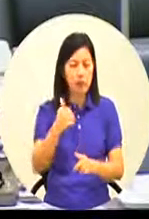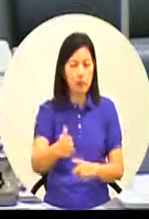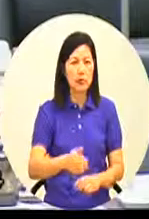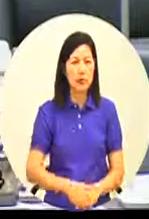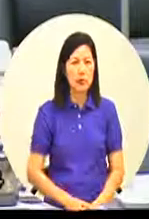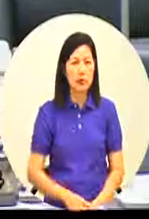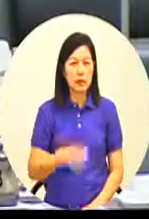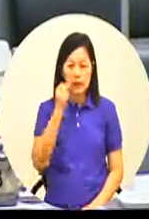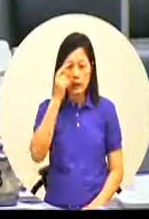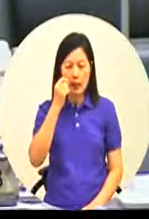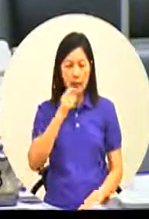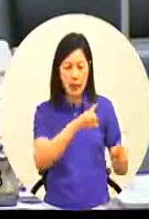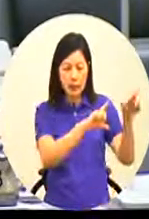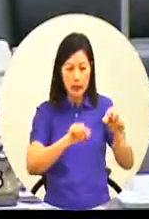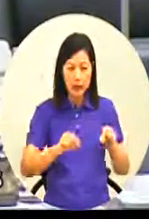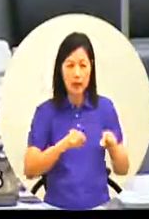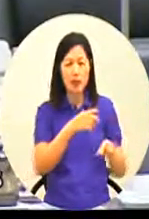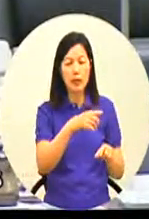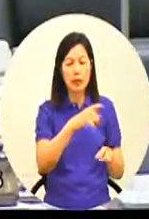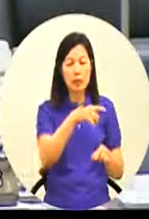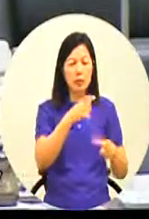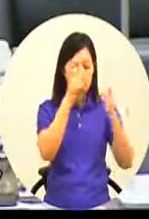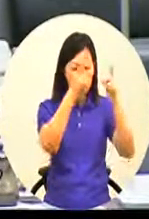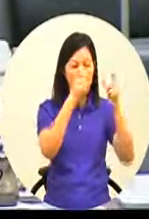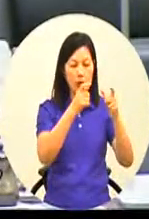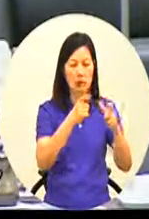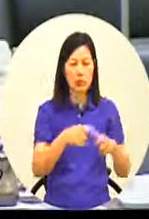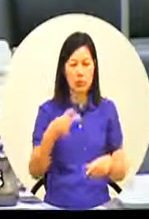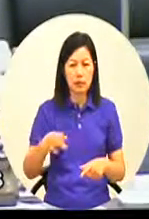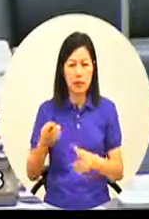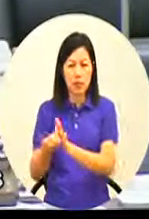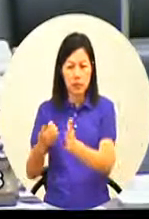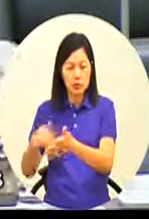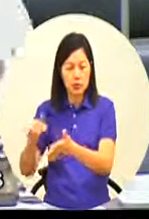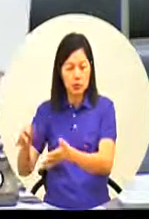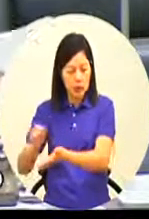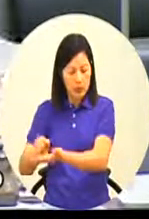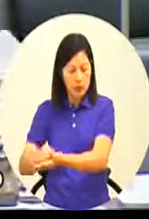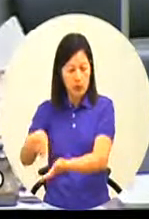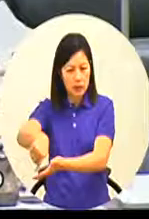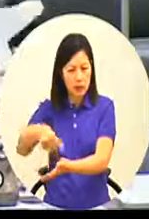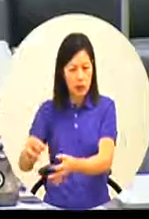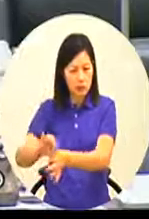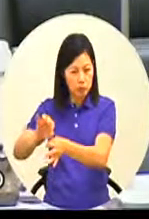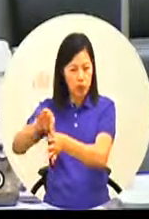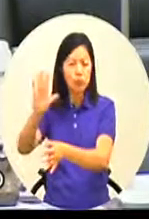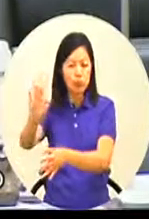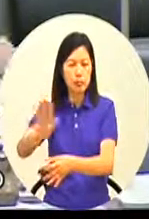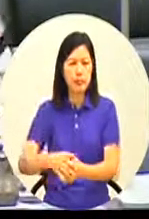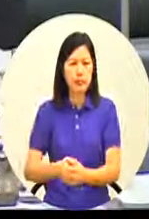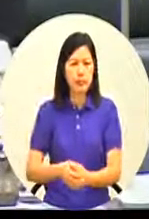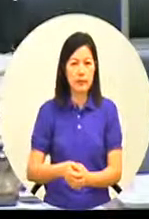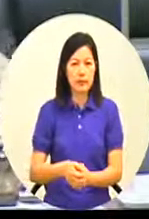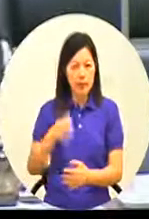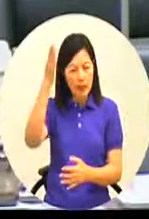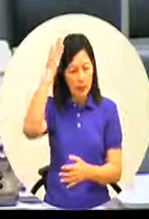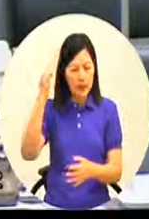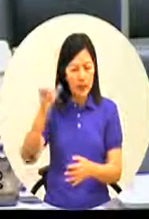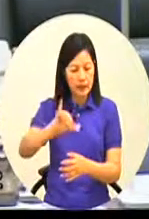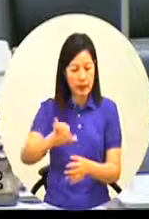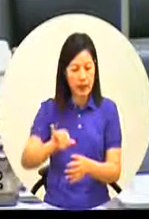们高雄市来做，但他们的预算有比我们多一点，因为印度刚盖了走，然后盖给掉，所以把沥青的那个品质也提